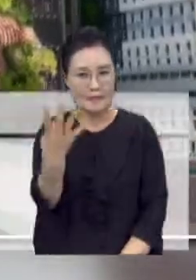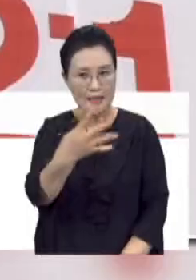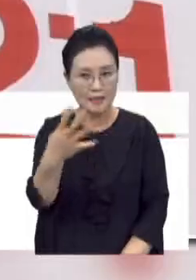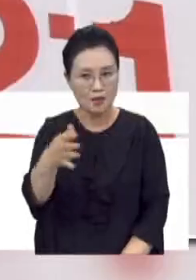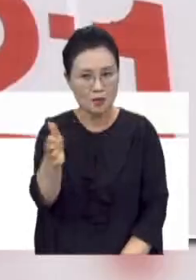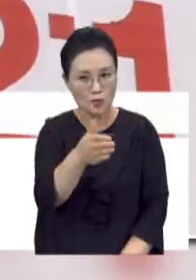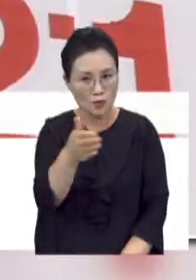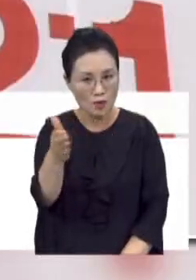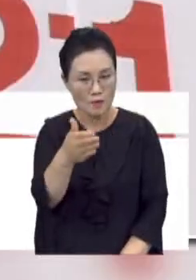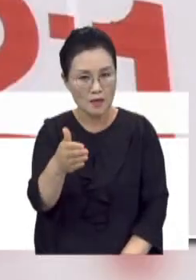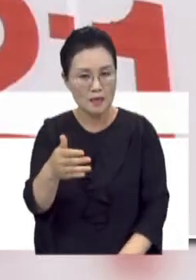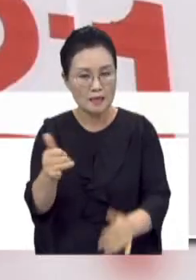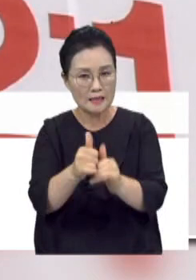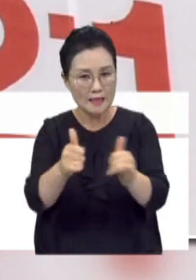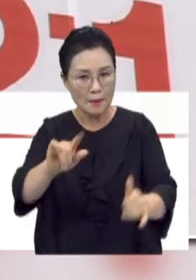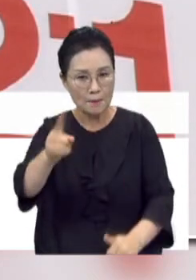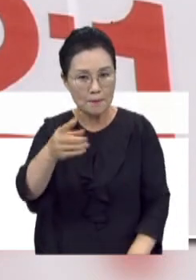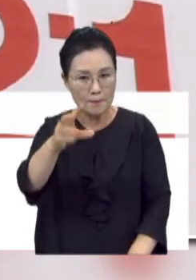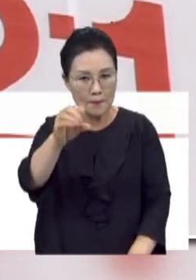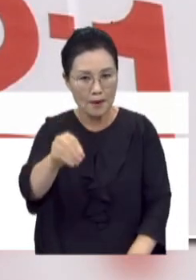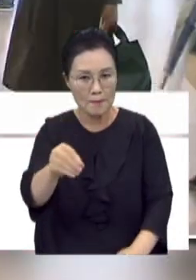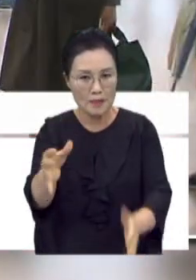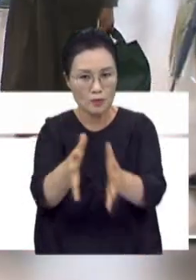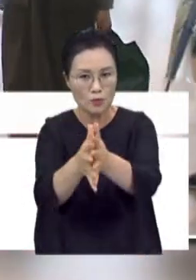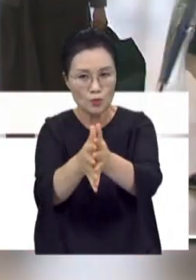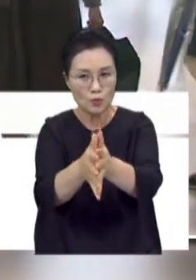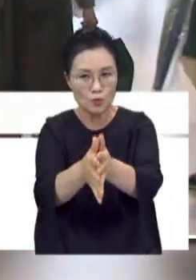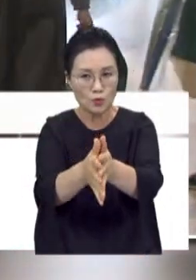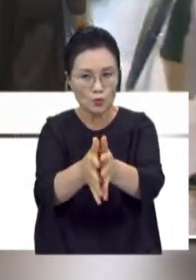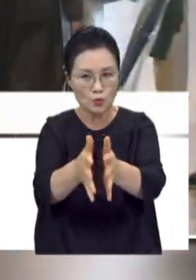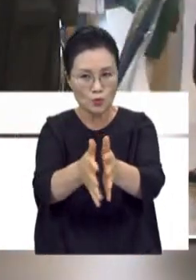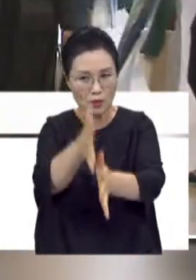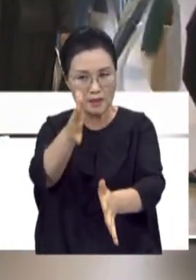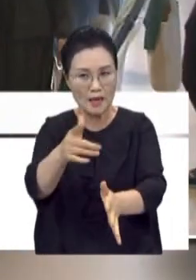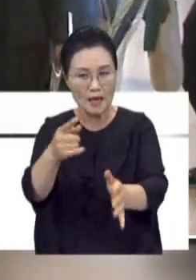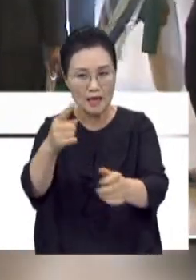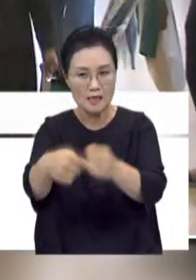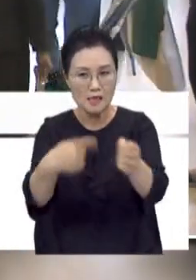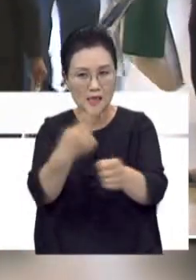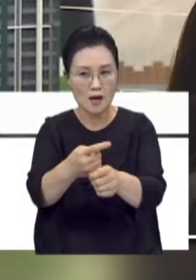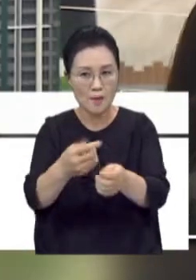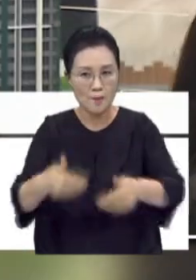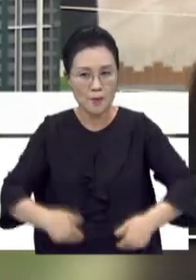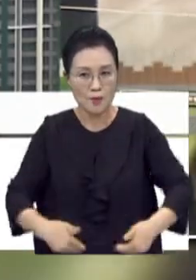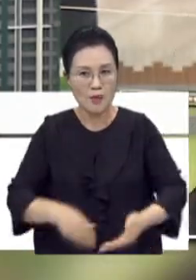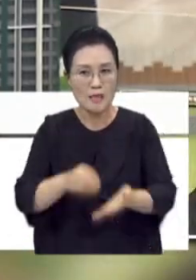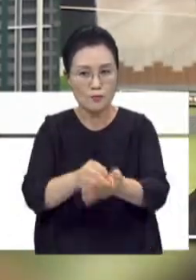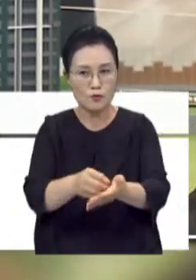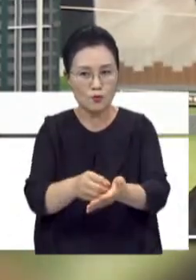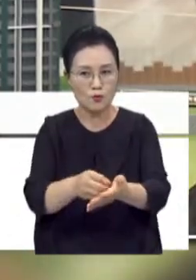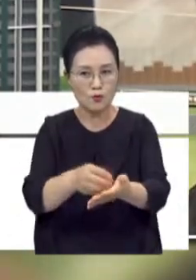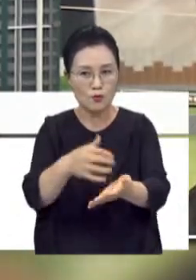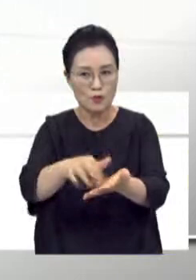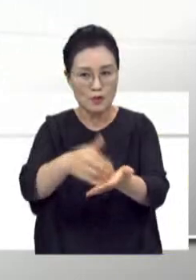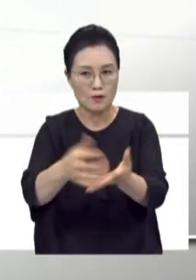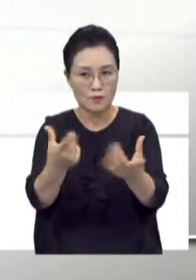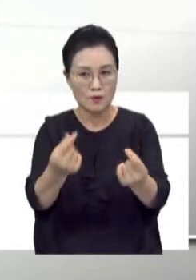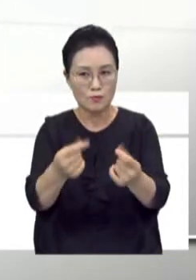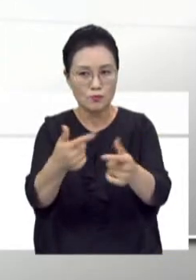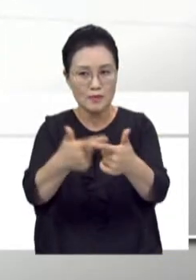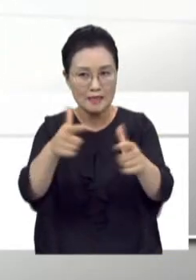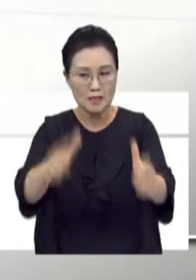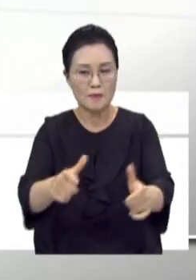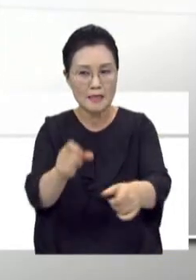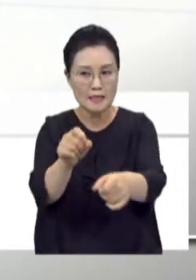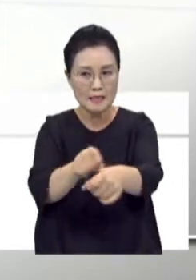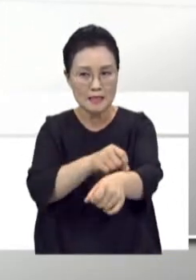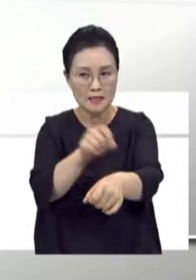물량이 면 인구 100만 도시 에 어 한해의 입주물량 필요 z 애써 맞먹습니다 부산 취 0 만 의 지역적 특색으로